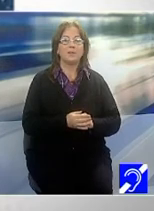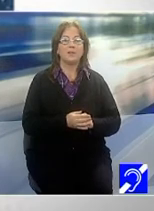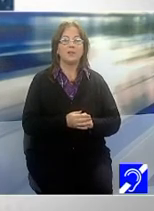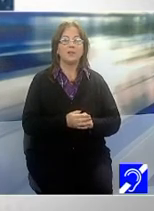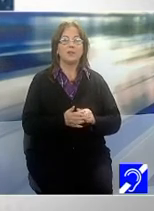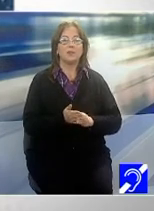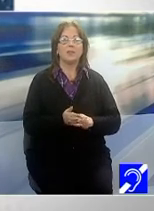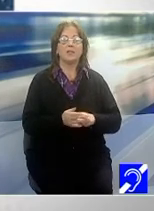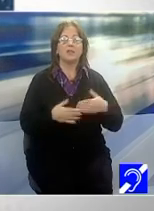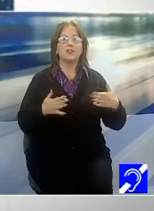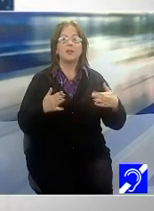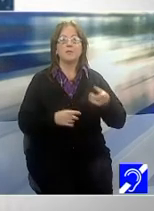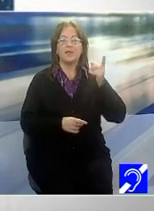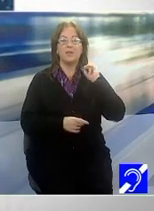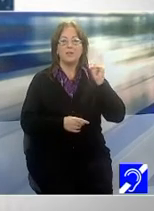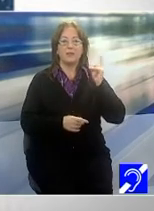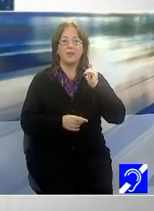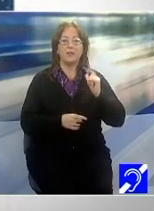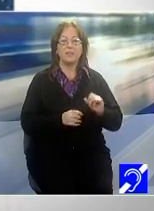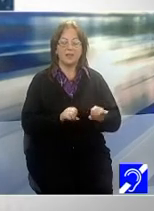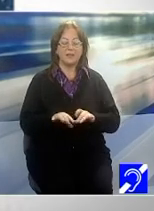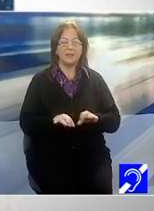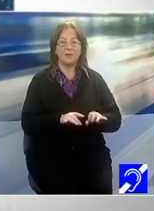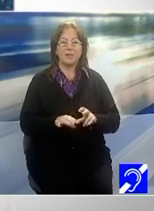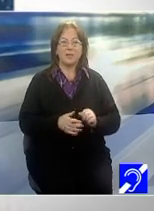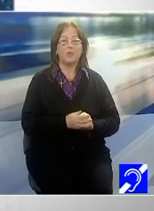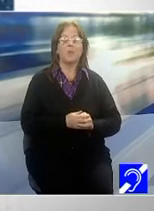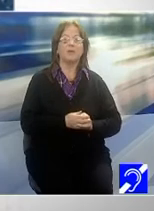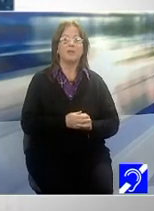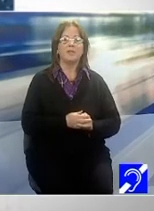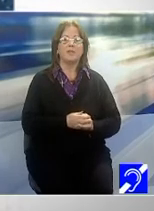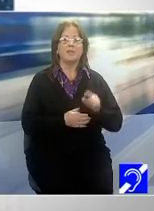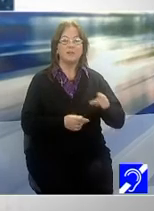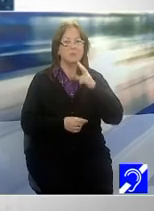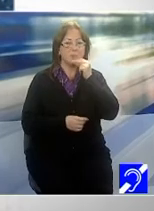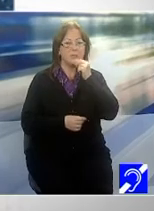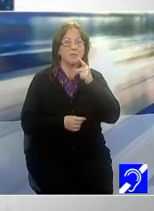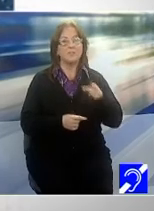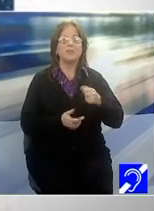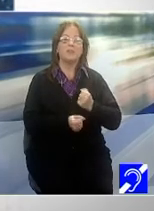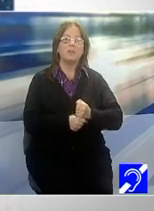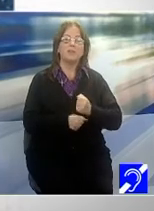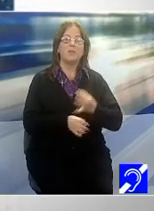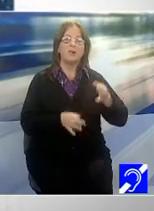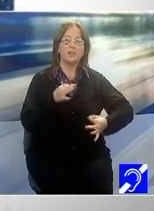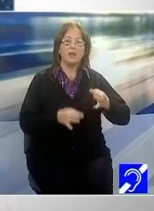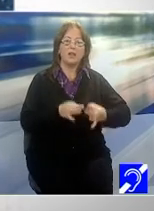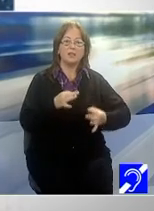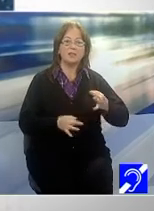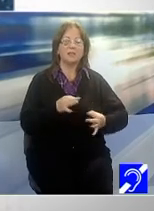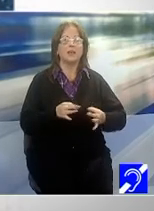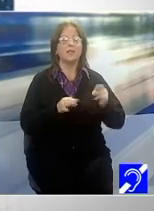vechi antreprenori pe partea de IT din Cluj. El spune, face o analiză foarte realistă a sectorului